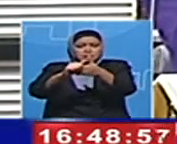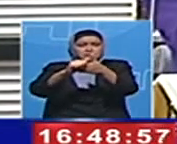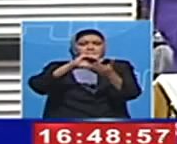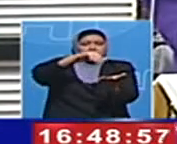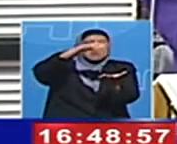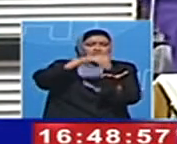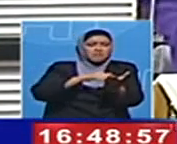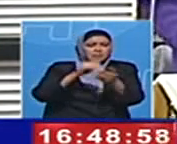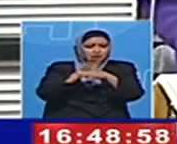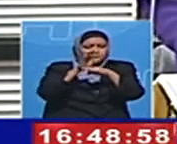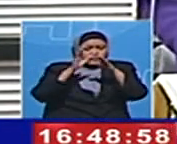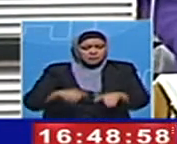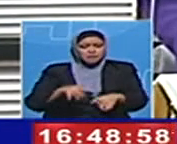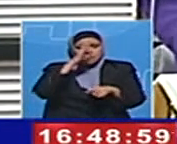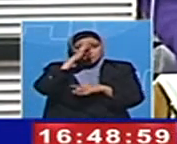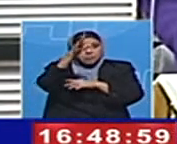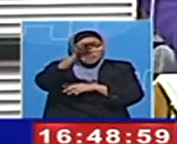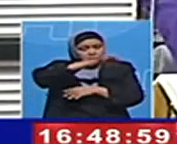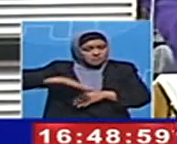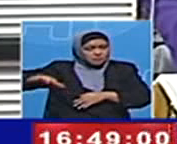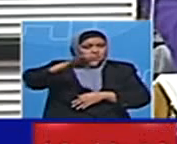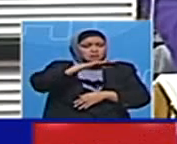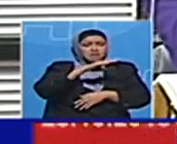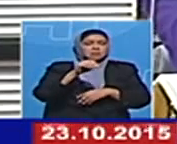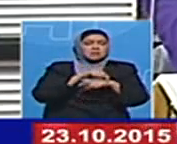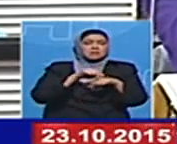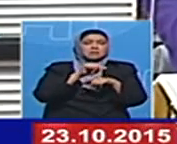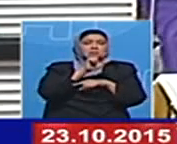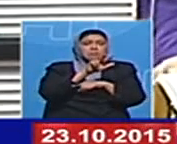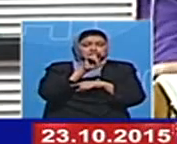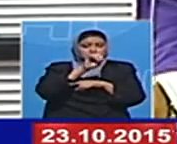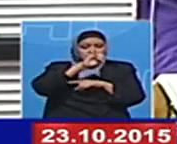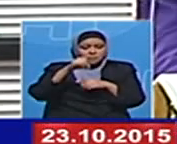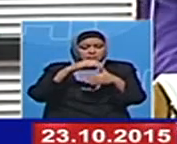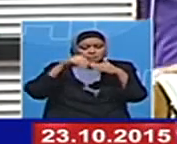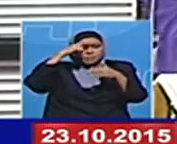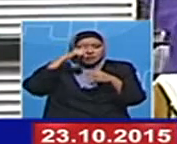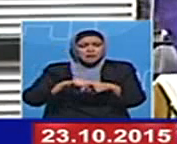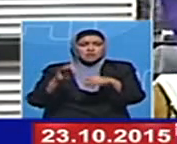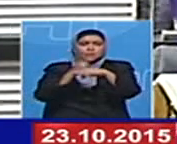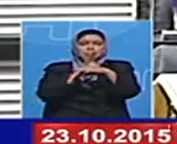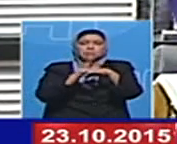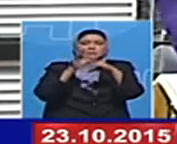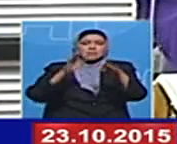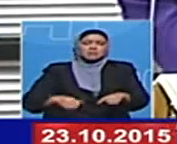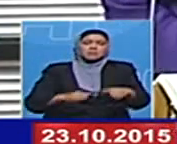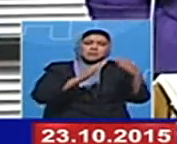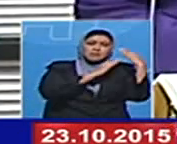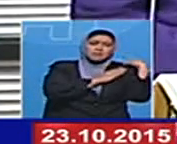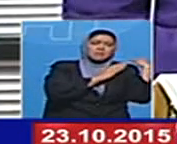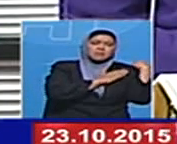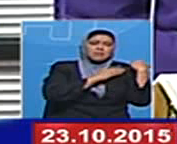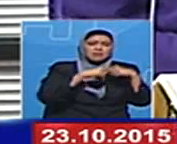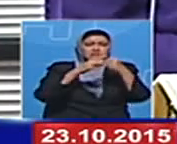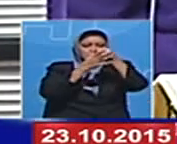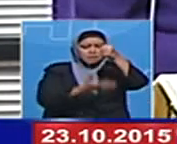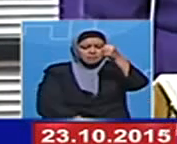inovasi serantau termasuk rm0 juta sebagai dana permulaan untuk corporate entrepreneurs responsibility fund